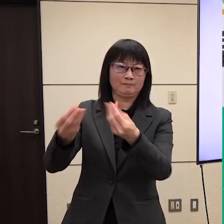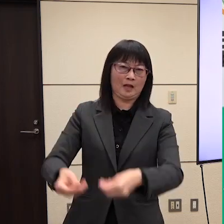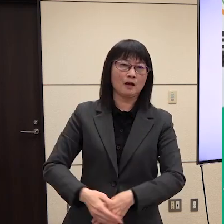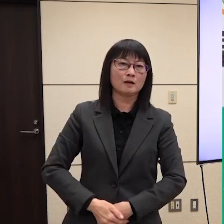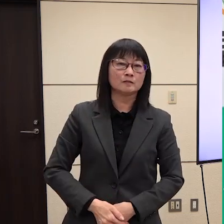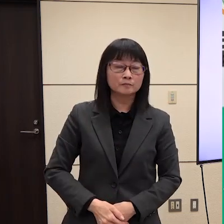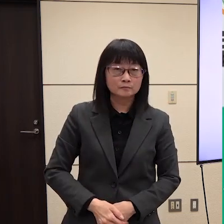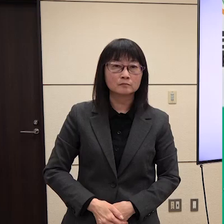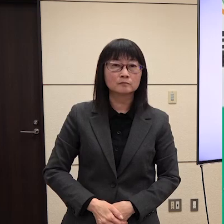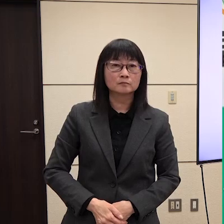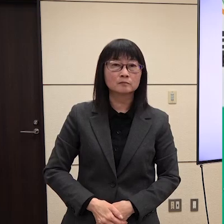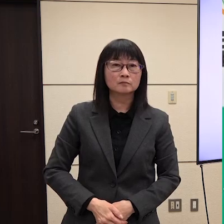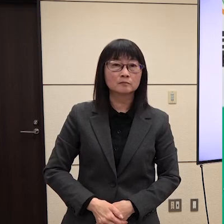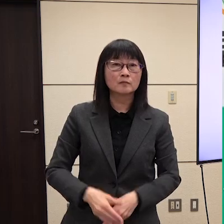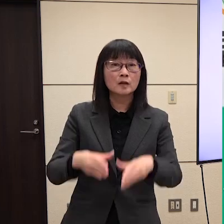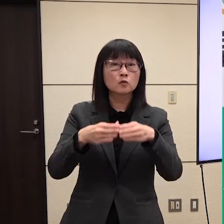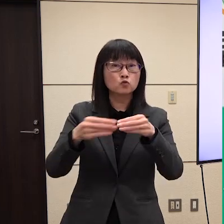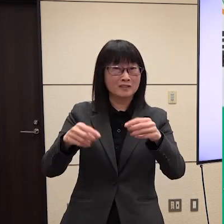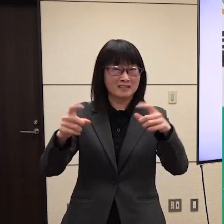り、熊の、